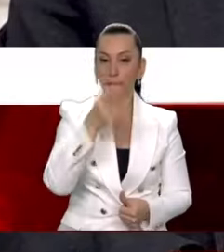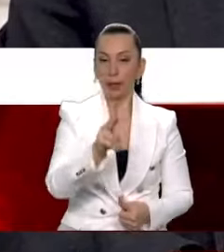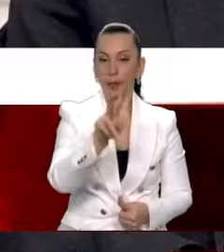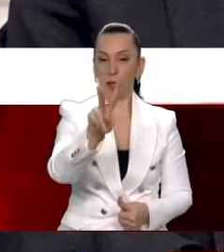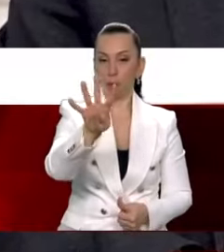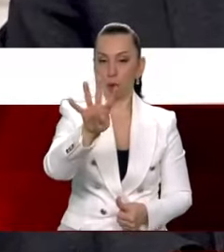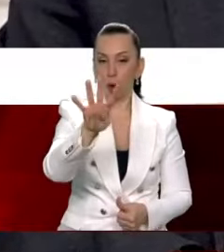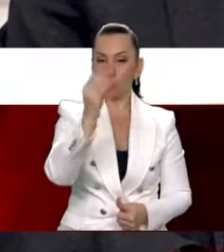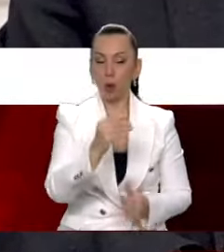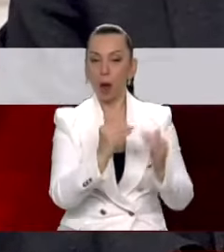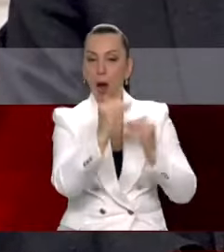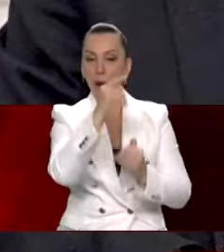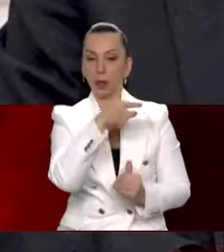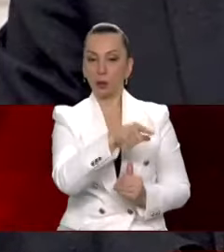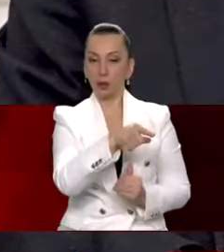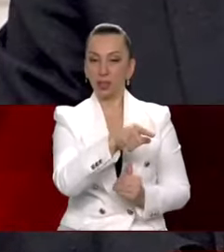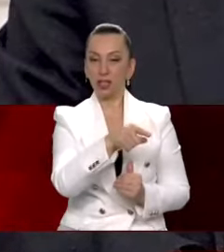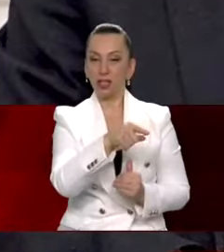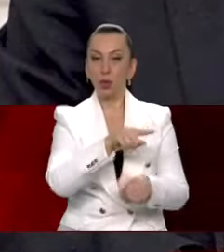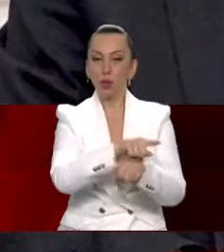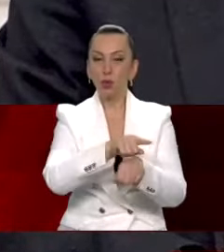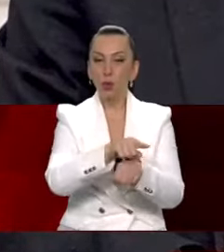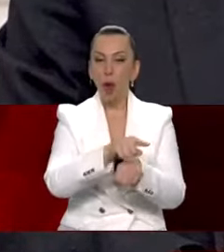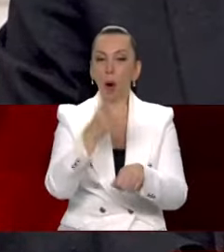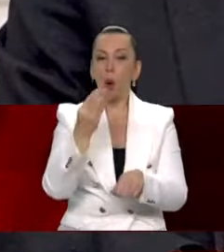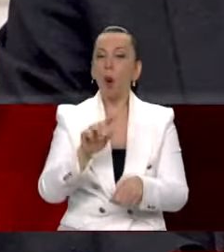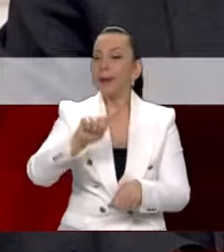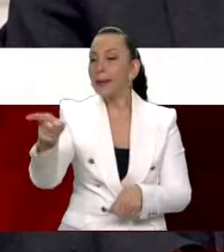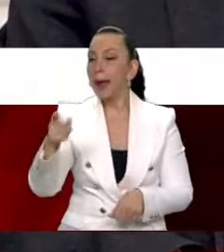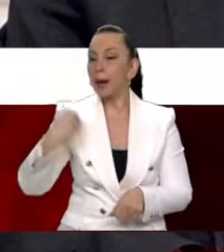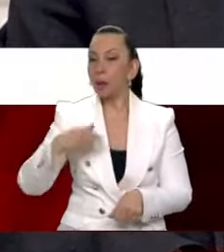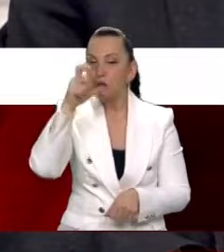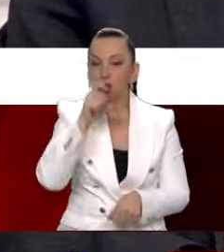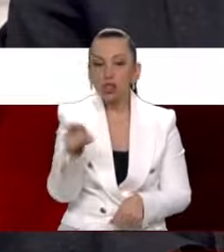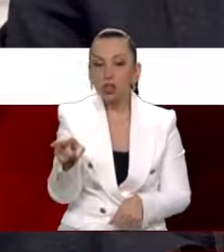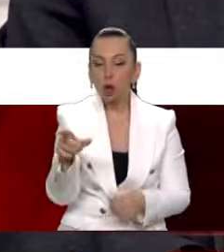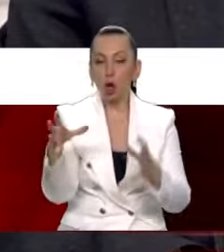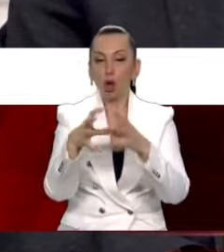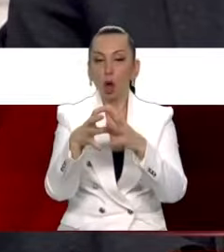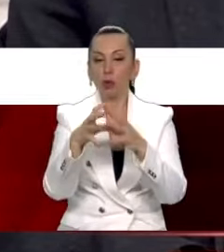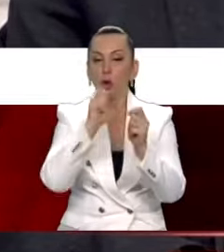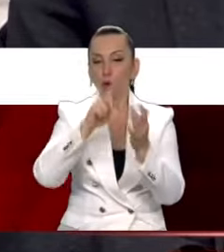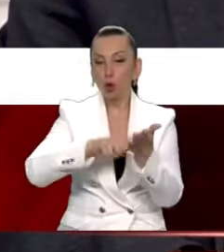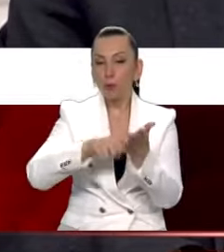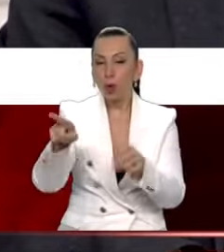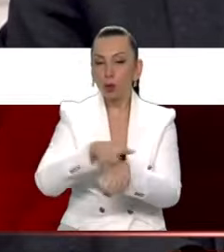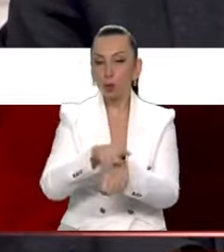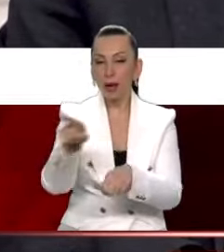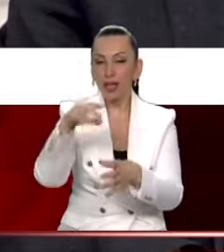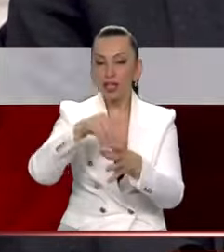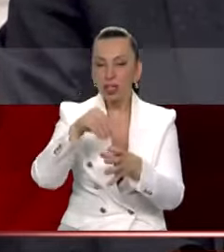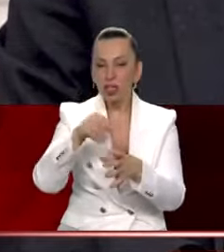Ocak 2024'te yapılan artıştan süreleri henüz gelmeyen kamu işçilerimizin de toplu sözleşme süreleri